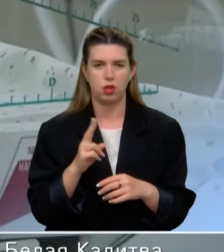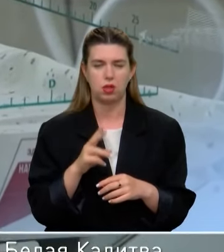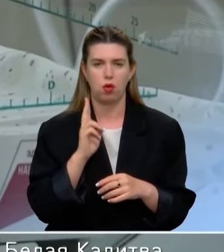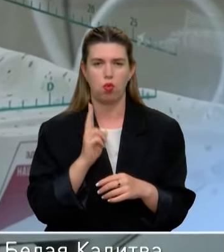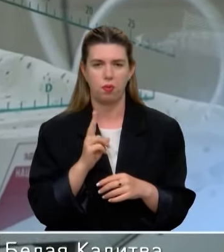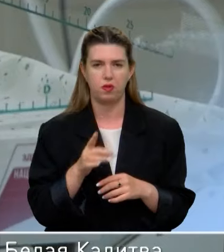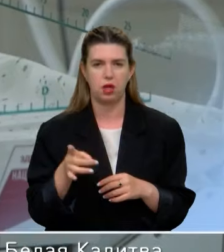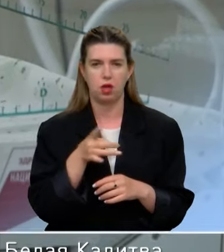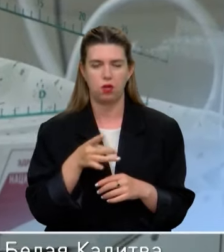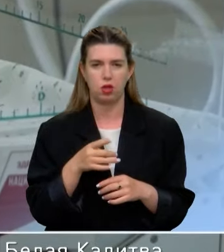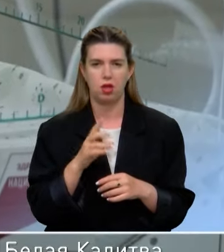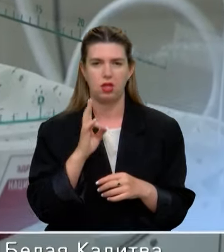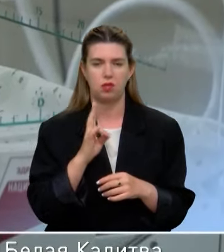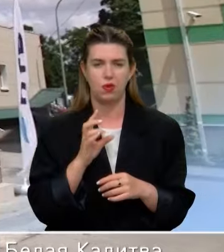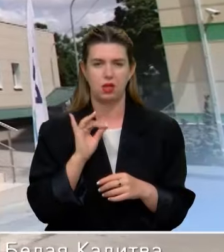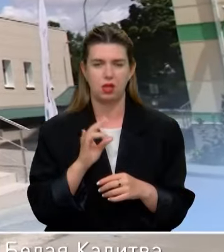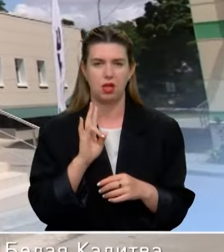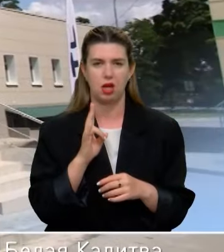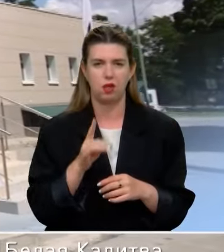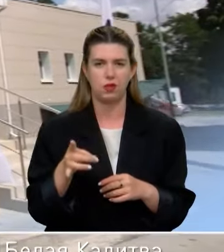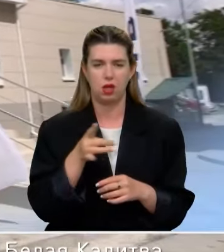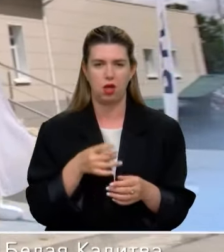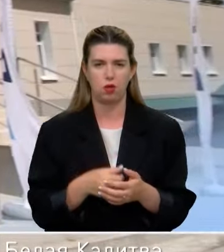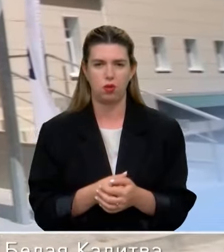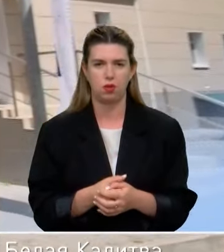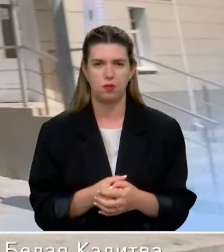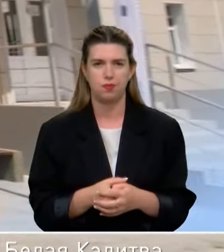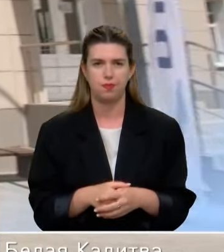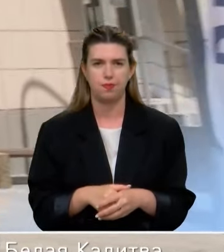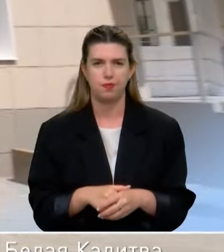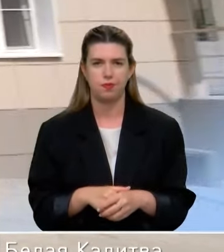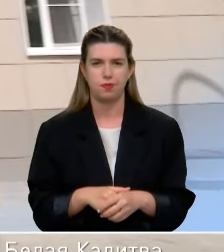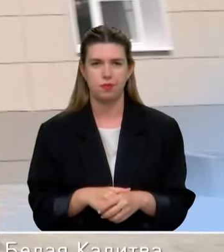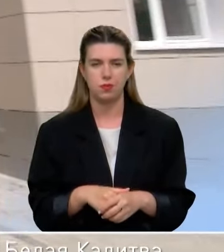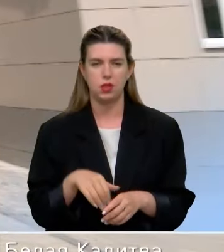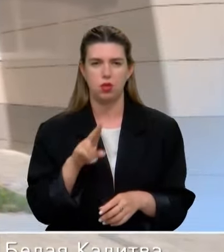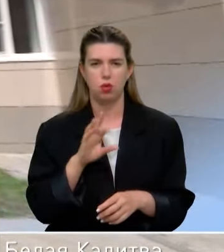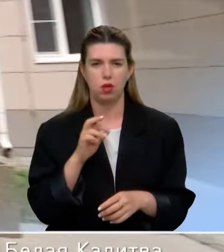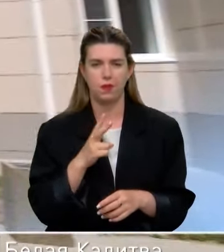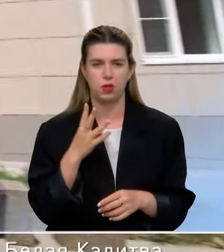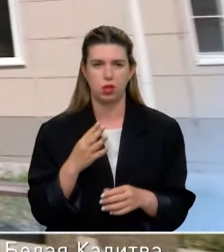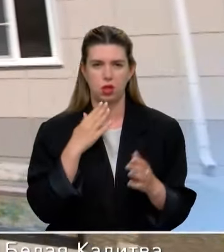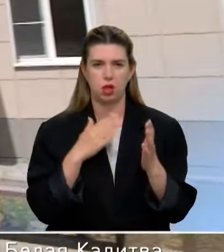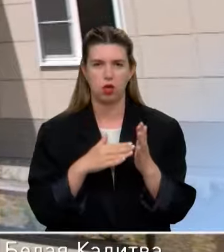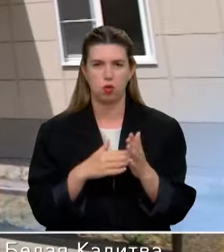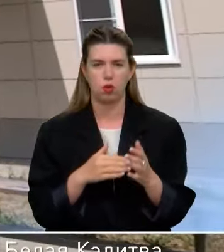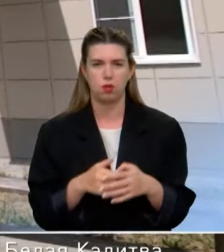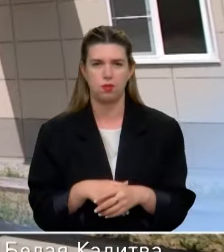Куйбышевского рано несветайского и неклиновского районов Анастасия Максим Шапошников дом 24